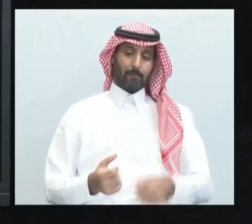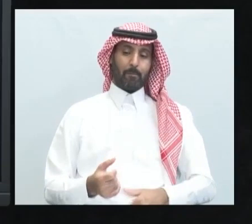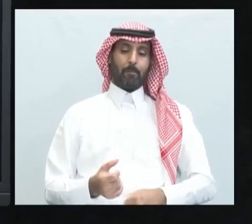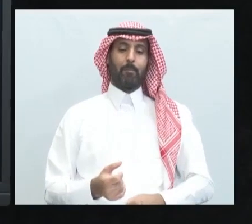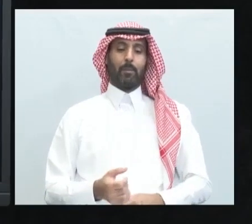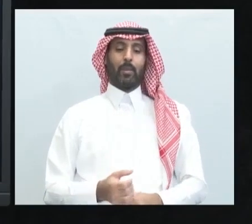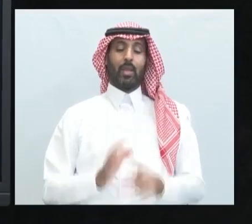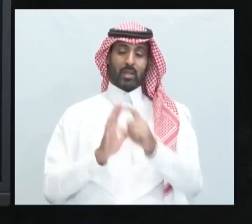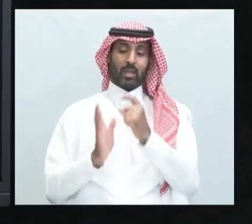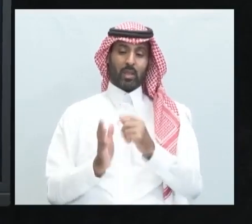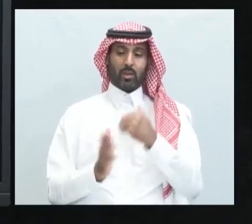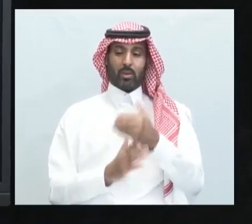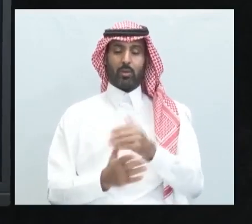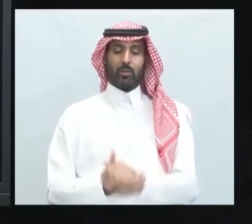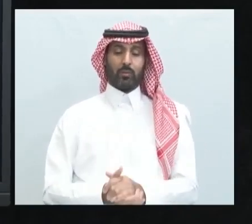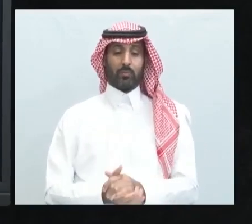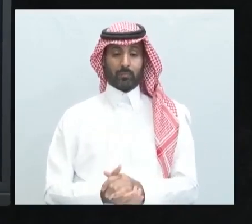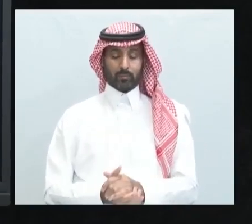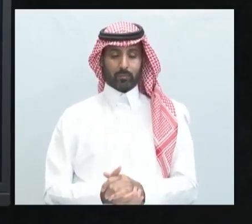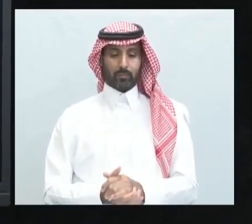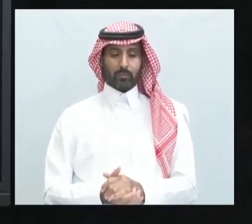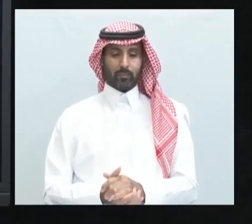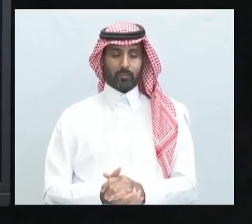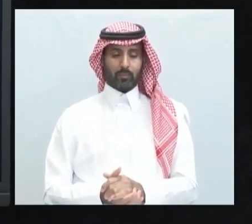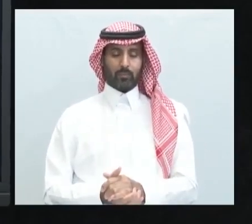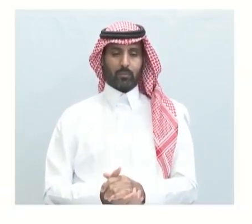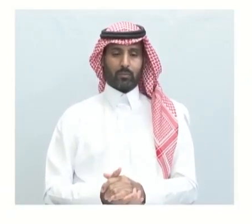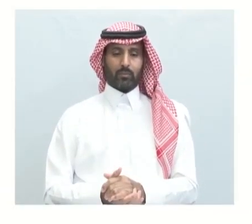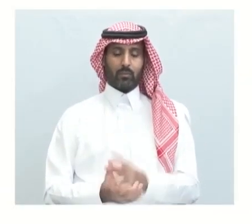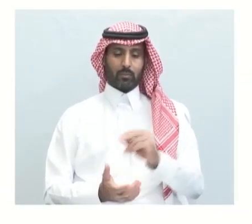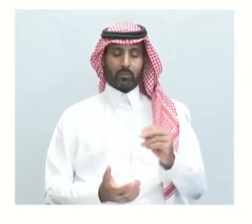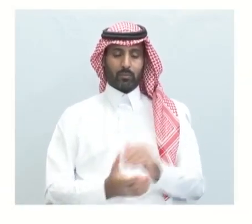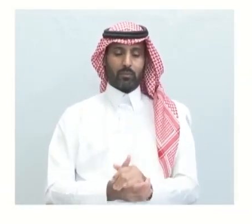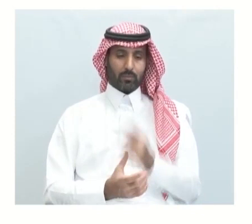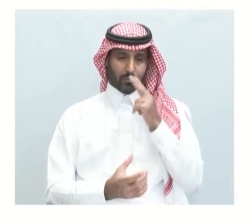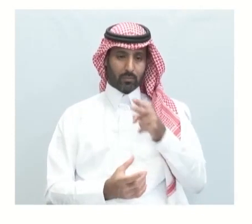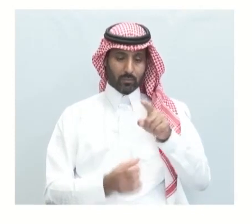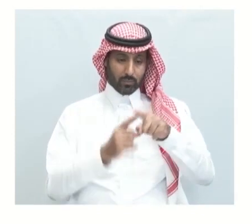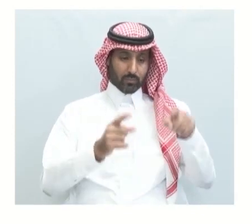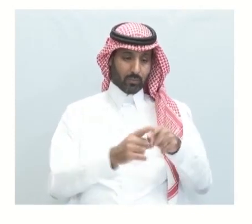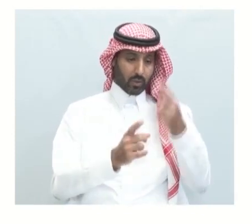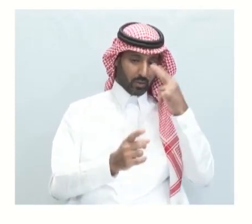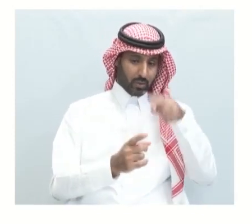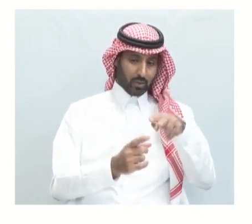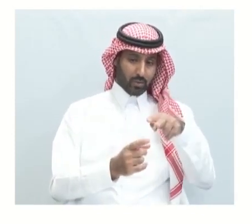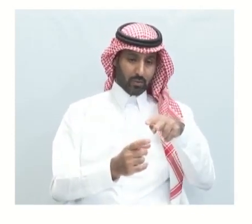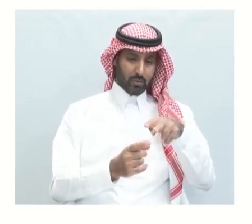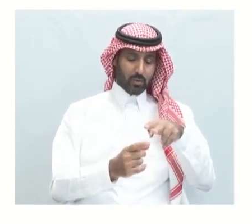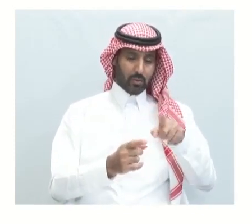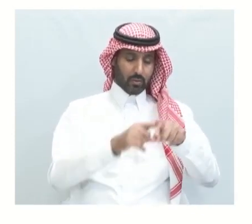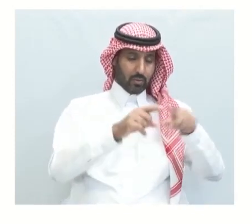فقط تغيير عناوين لاضافه عقده نحتاج تغيير عناوين كمثال نلاحظ لدينا هنا هذه هي القائمه